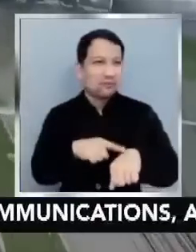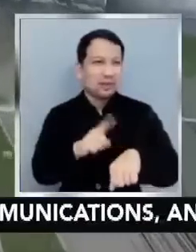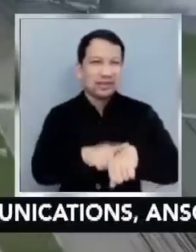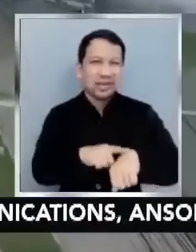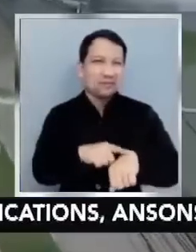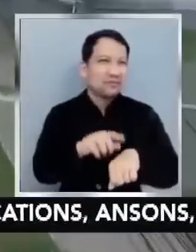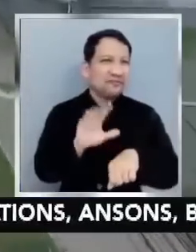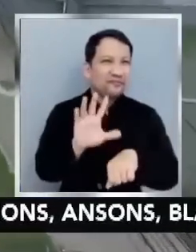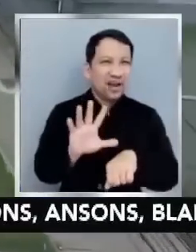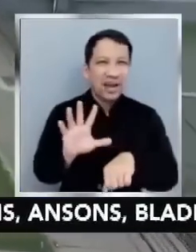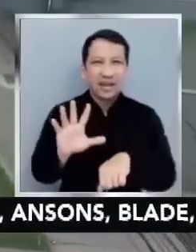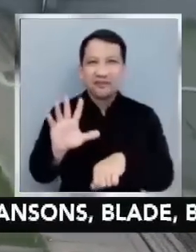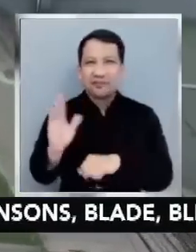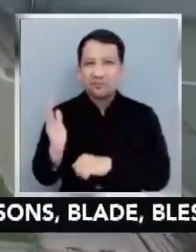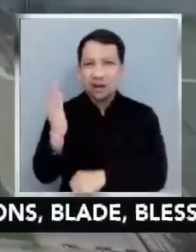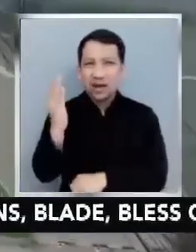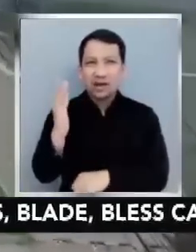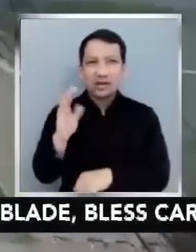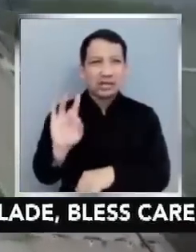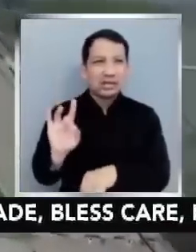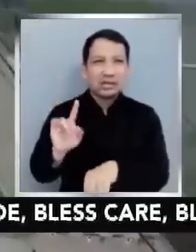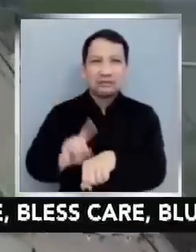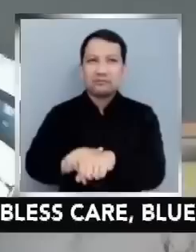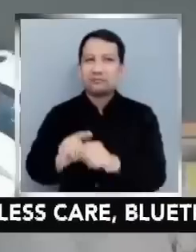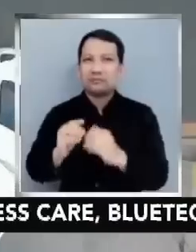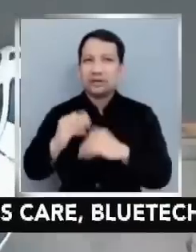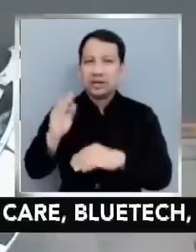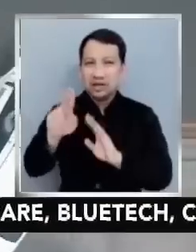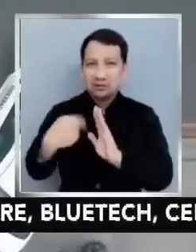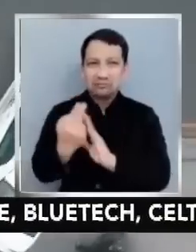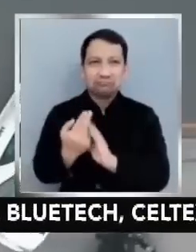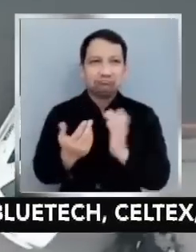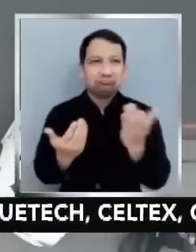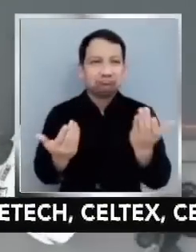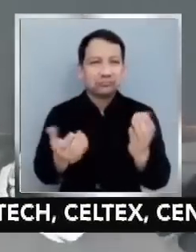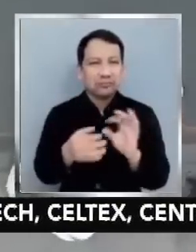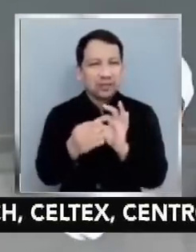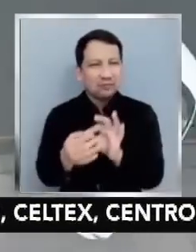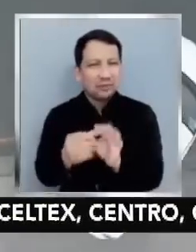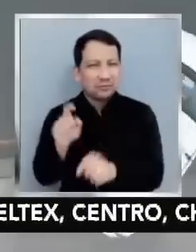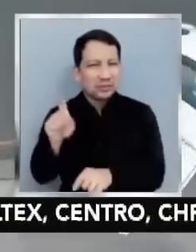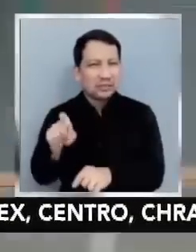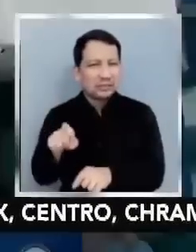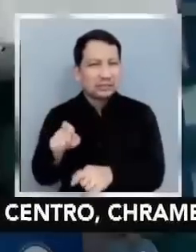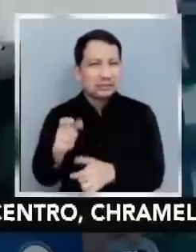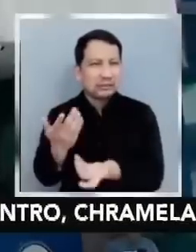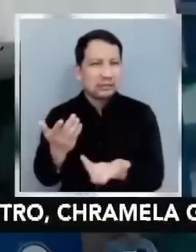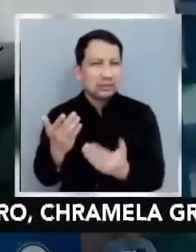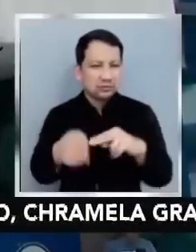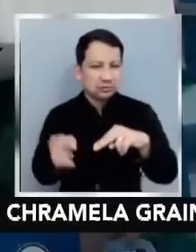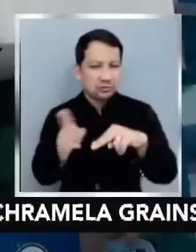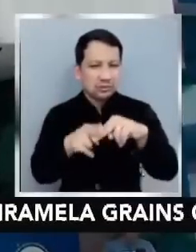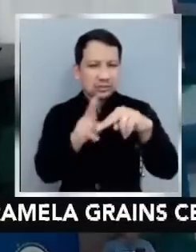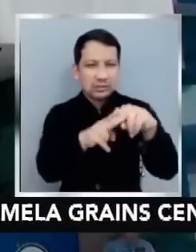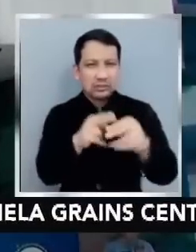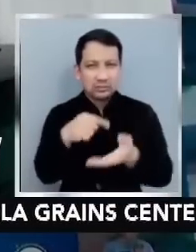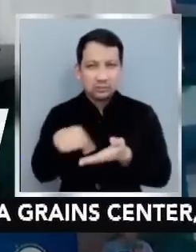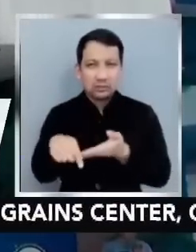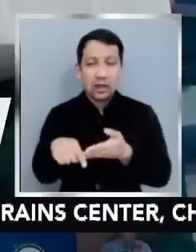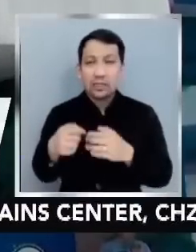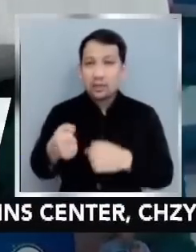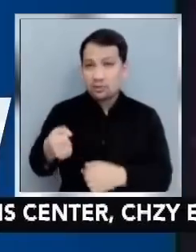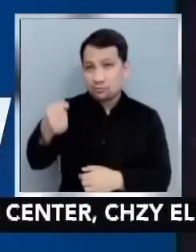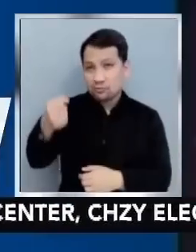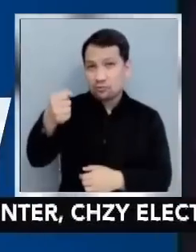is kakulangan ng supply. Paligay ko pag kinupunan natin, dapat hindi na ganun kataas ang surge charge. Kasalukuyang nakabinbin ang